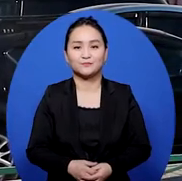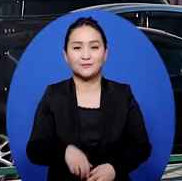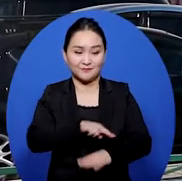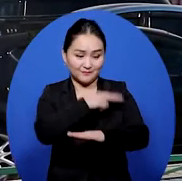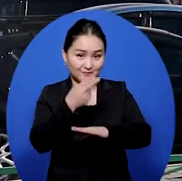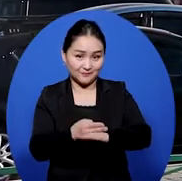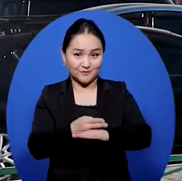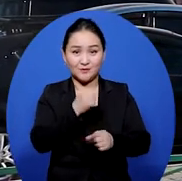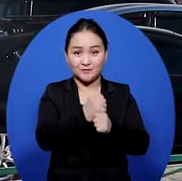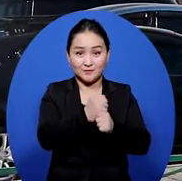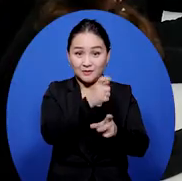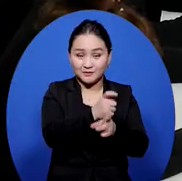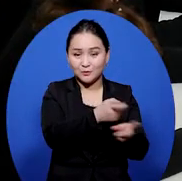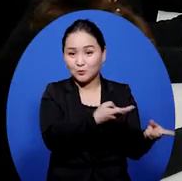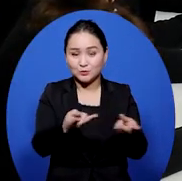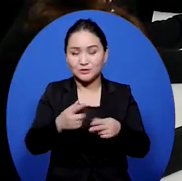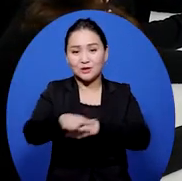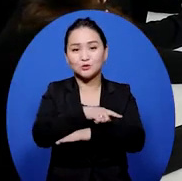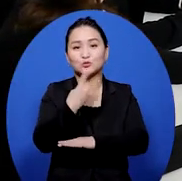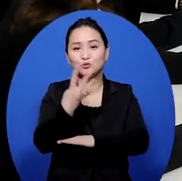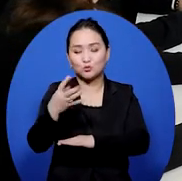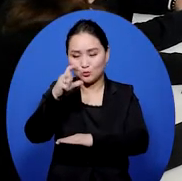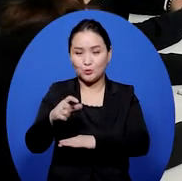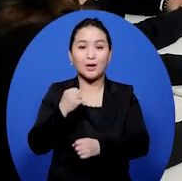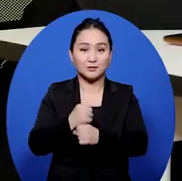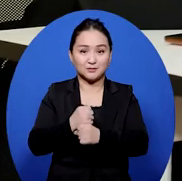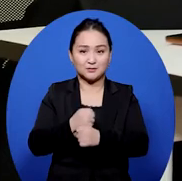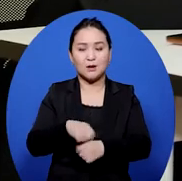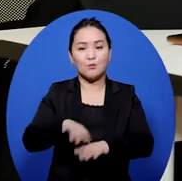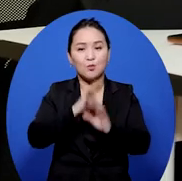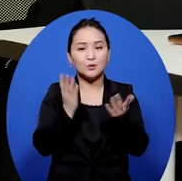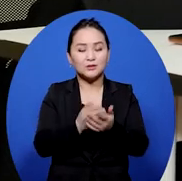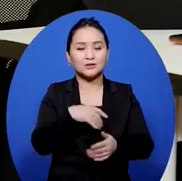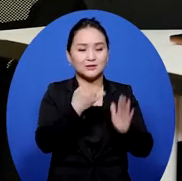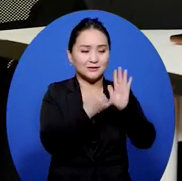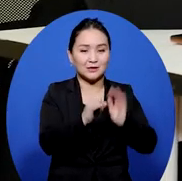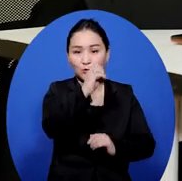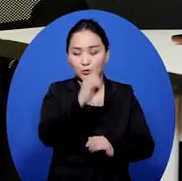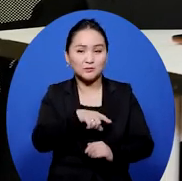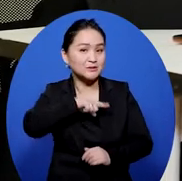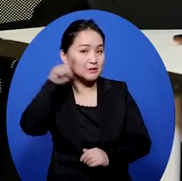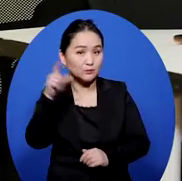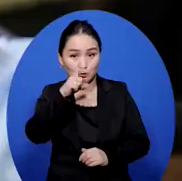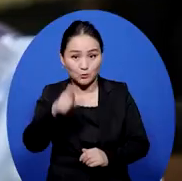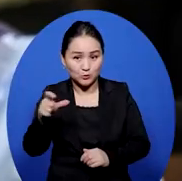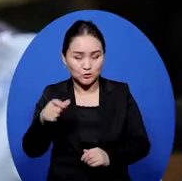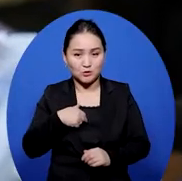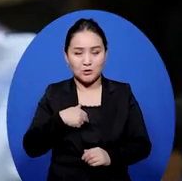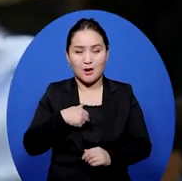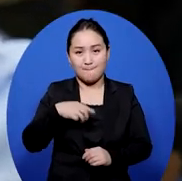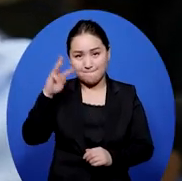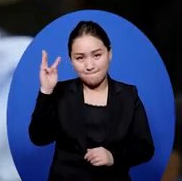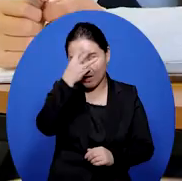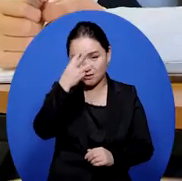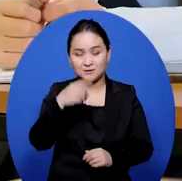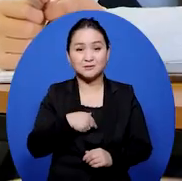Дархан Уул аймгийн хөдөлмөр халамжийн үйлчлэгийн газар 44 хүний бүрэлдэхүүнтэй ажиллаж байна. Нийт албан хаагчдын 60 гаруй хувь нь залуус бөгөөд олонх нь магистрийн